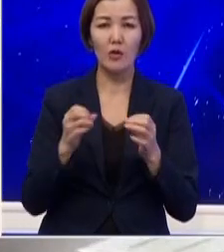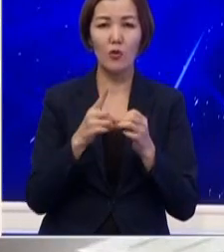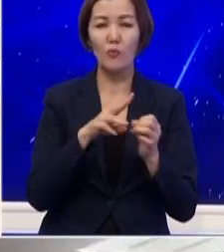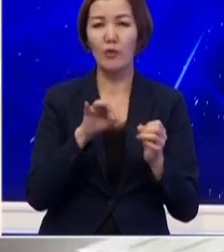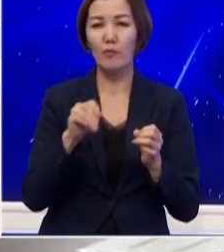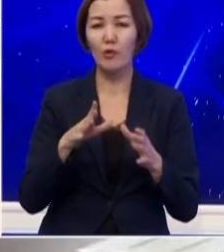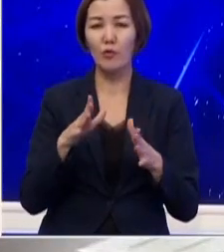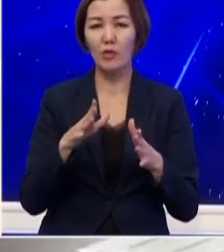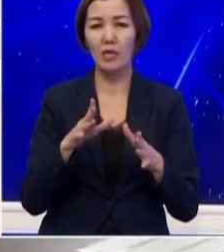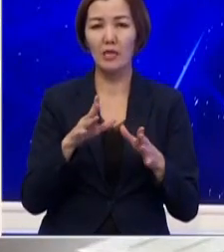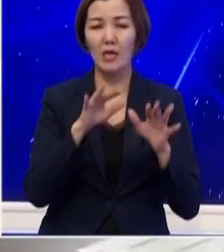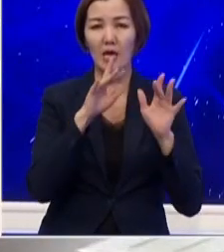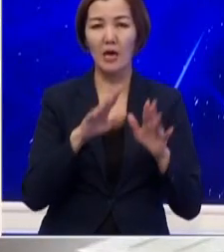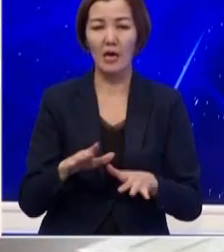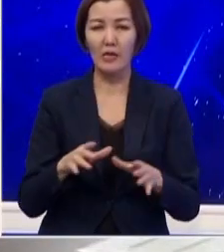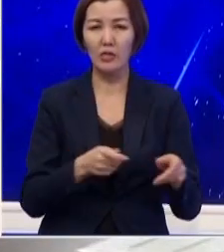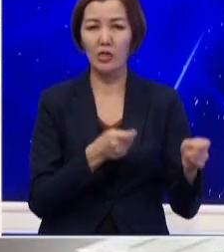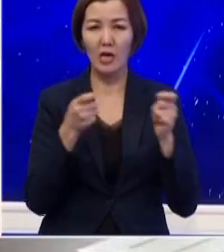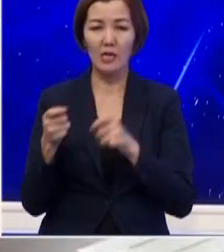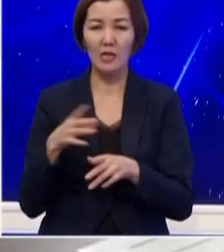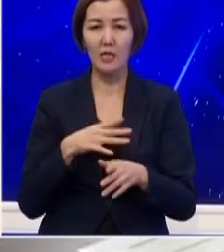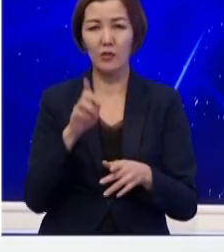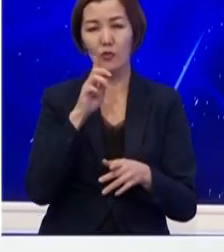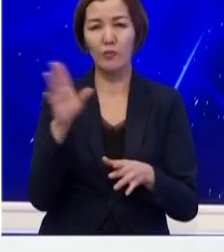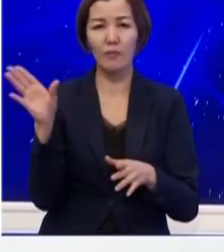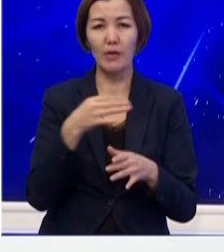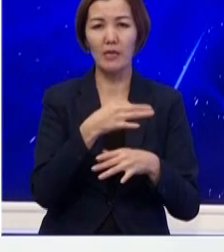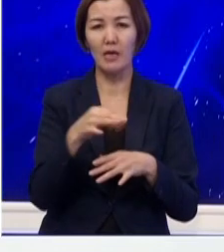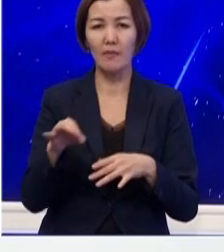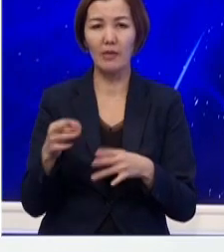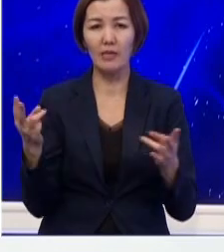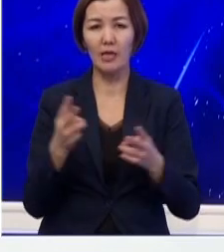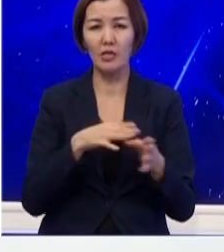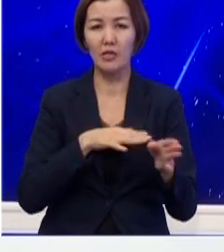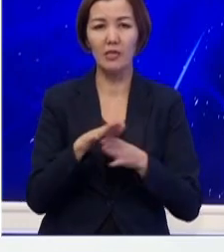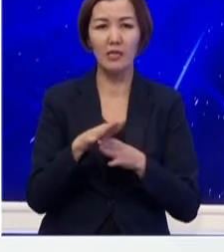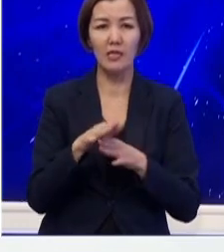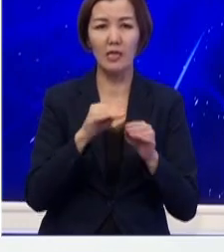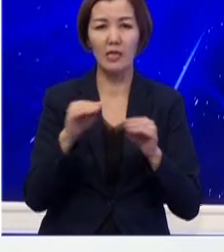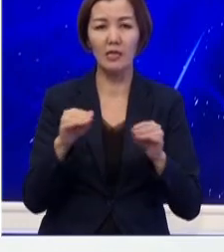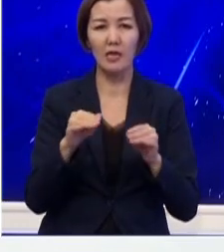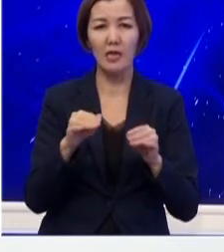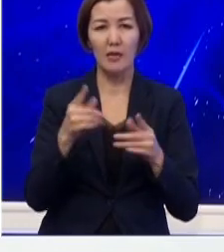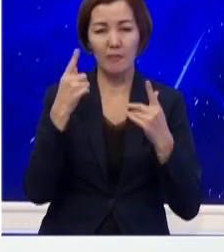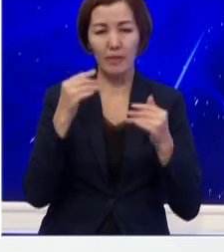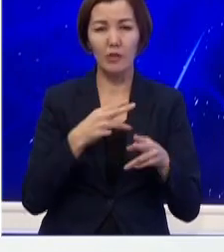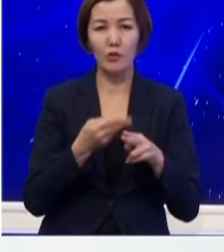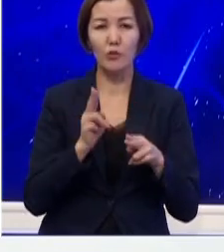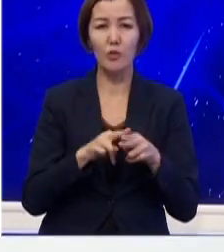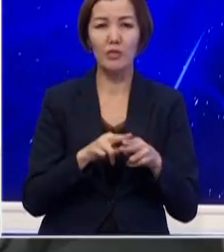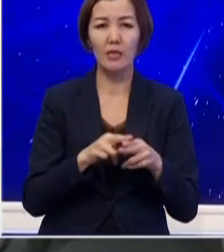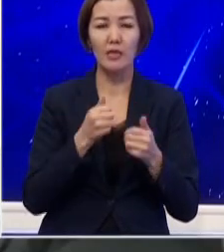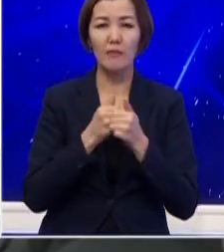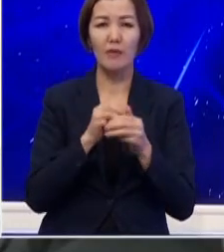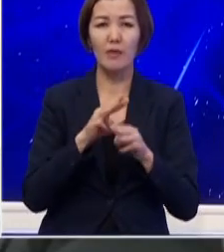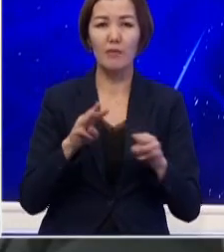миллион текше метр қар шығарылған. Алайда үкімет барлық аймақта жұмыстың тиісті деңгейде жүргізілмейтінін біледі. Сондықтан